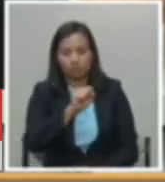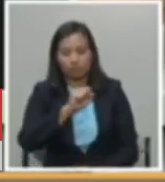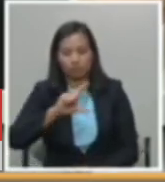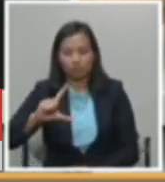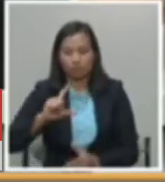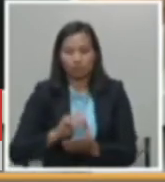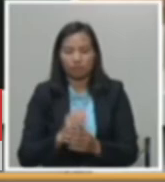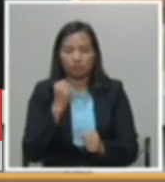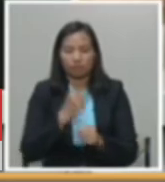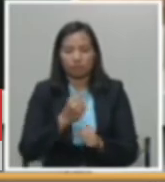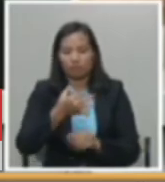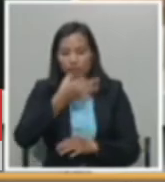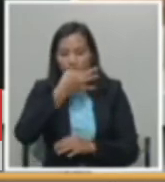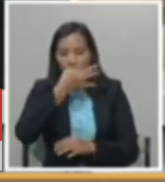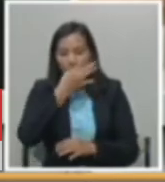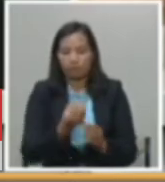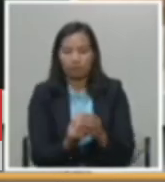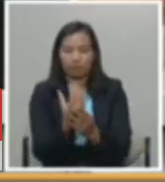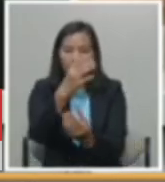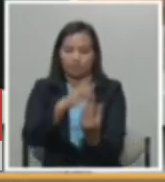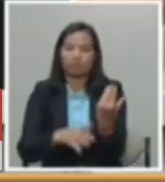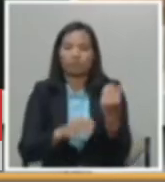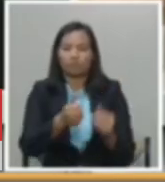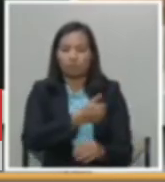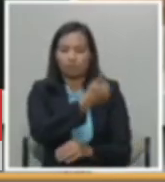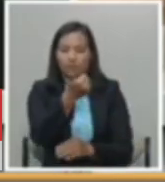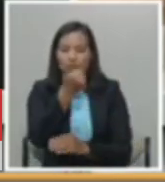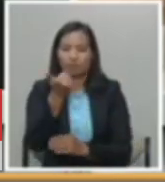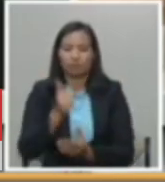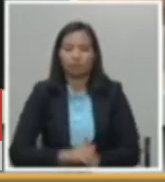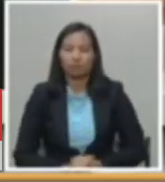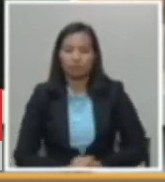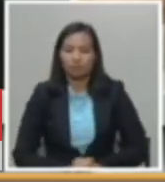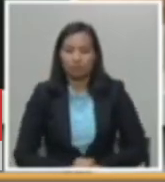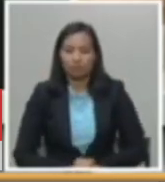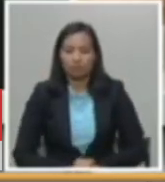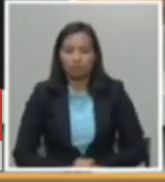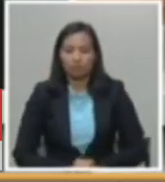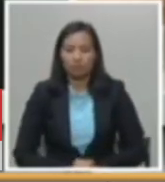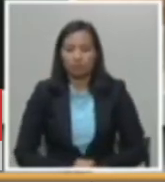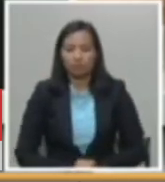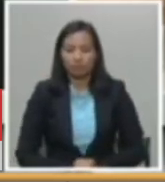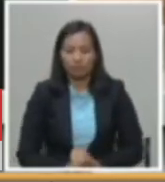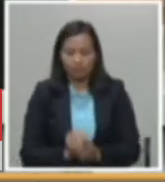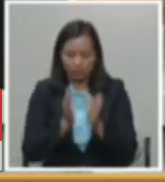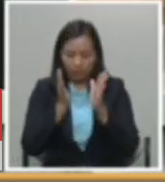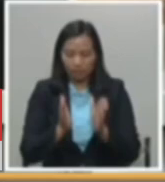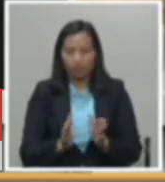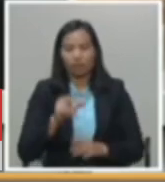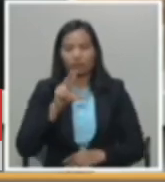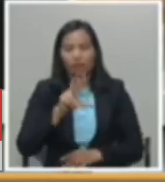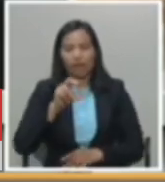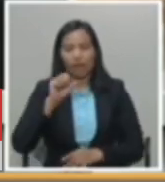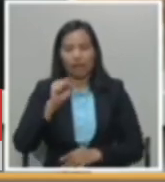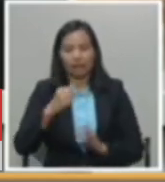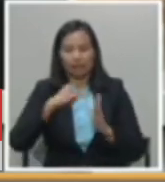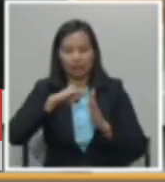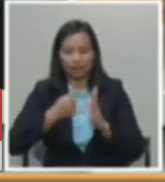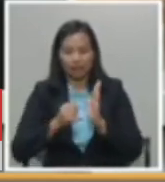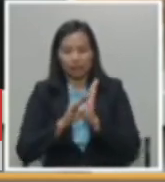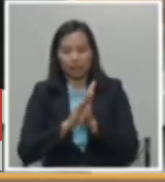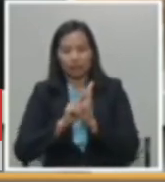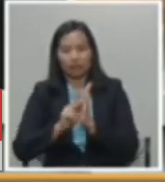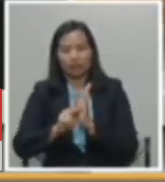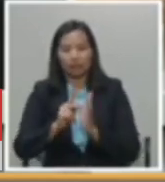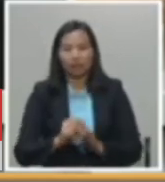าชีพอื่นไอ้ทำเป็นพื้นที่อื่นฉะนั้นคน300,000คนจังหวัดบึงกาฬ